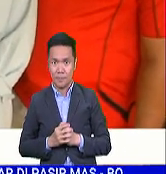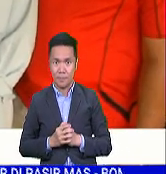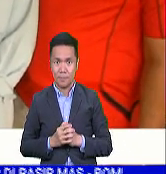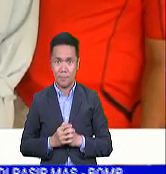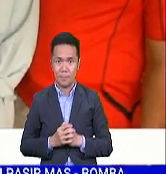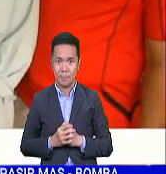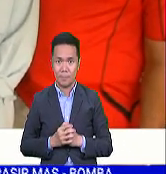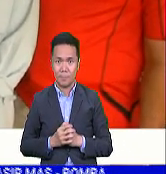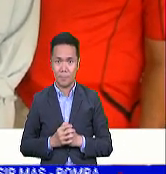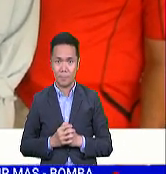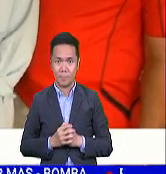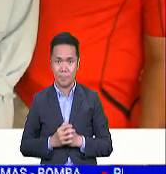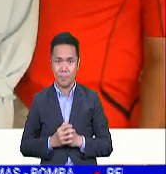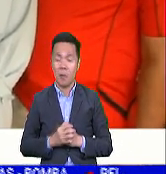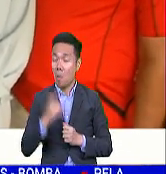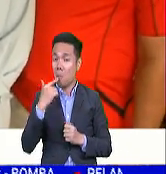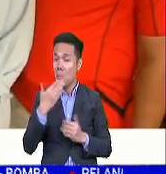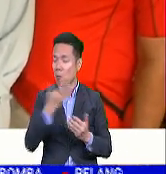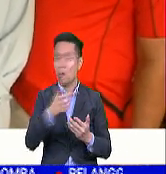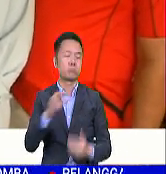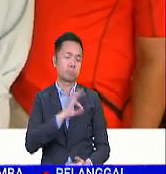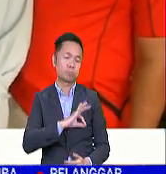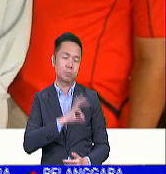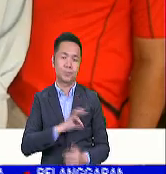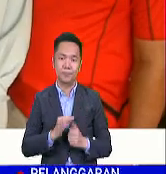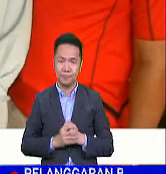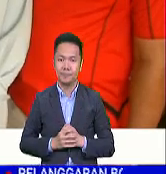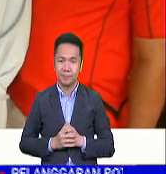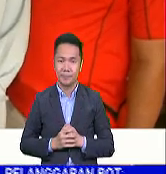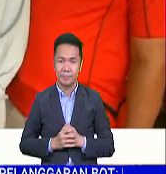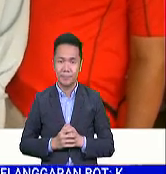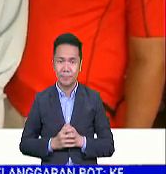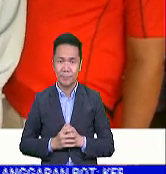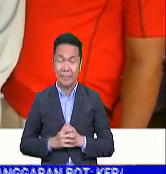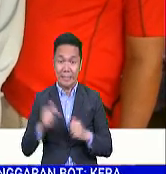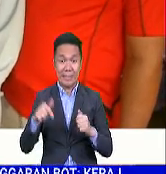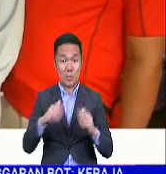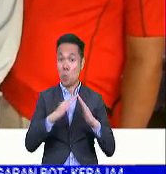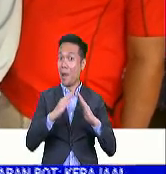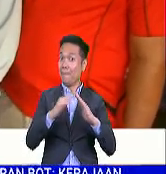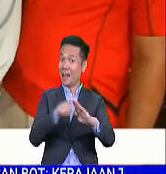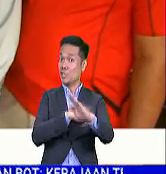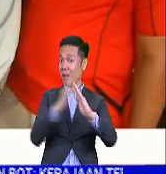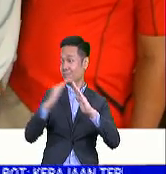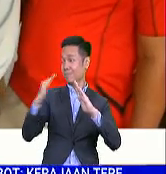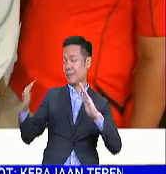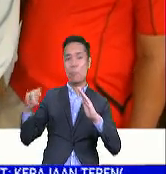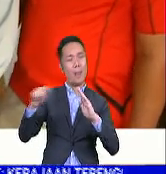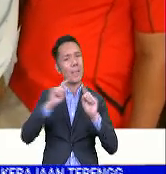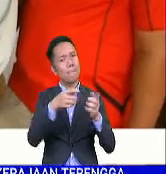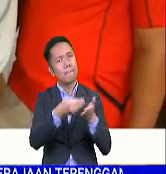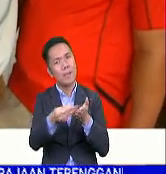dapat pindah harga yang terbaik. Supaya kami di rumah pajang pun beli barang